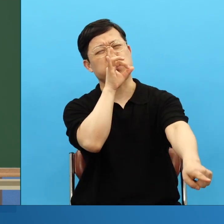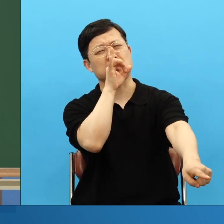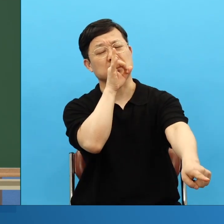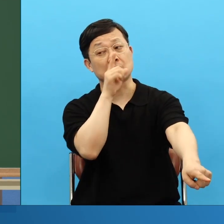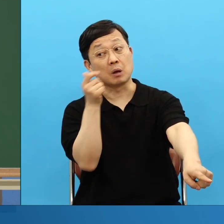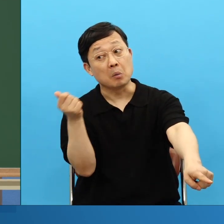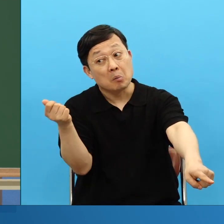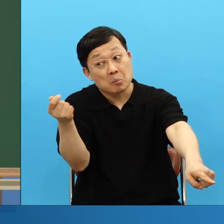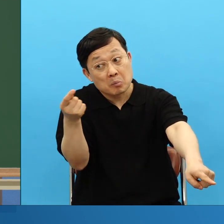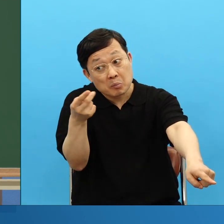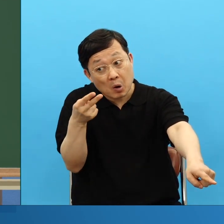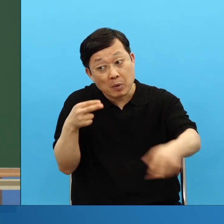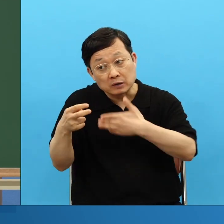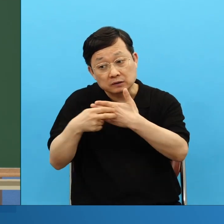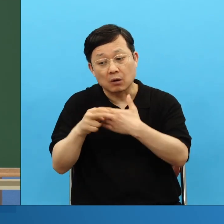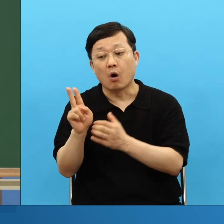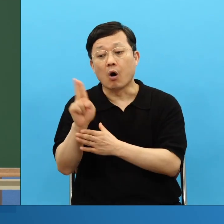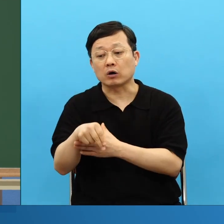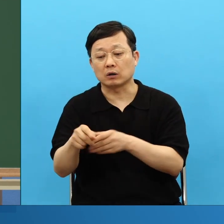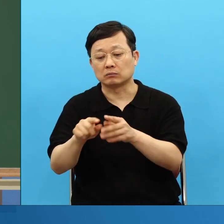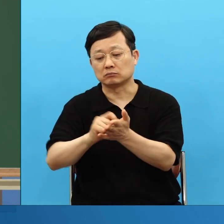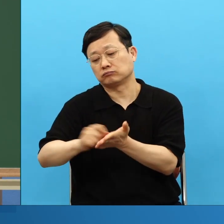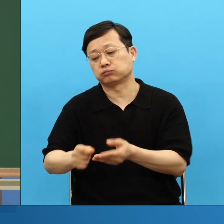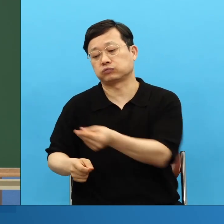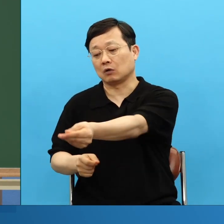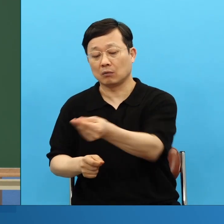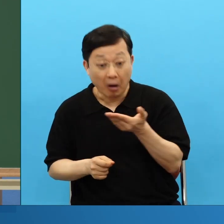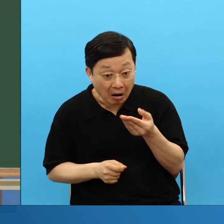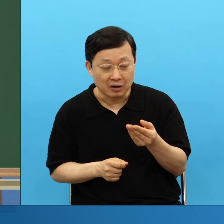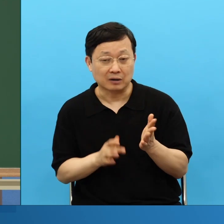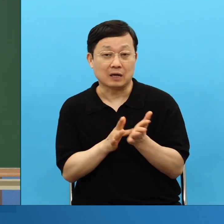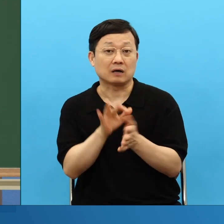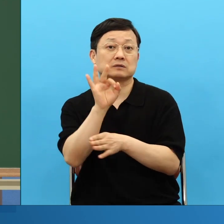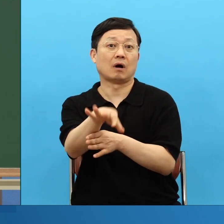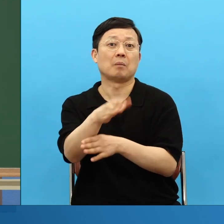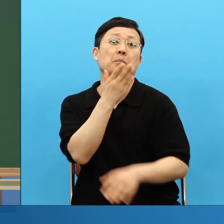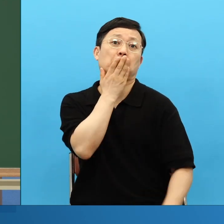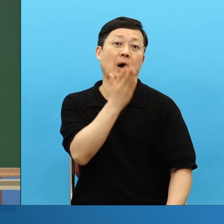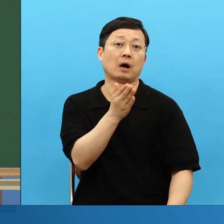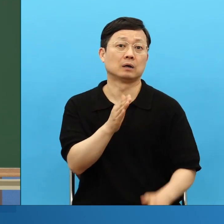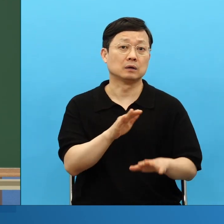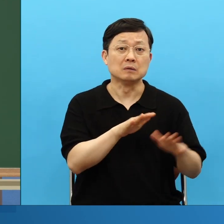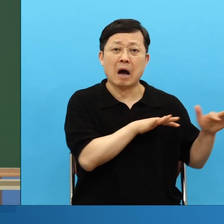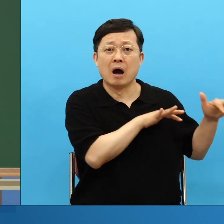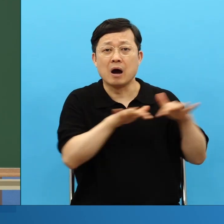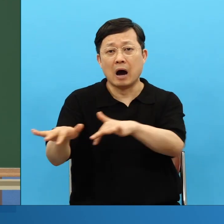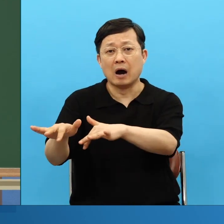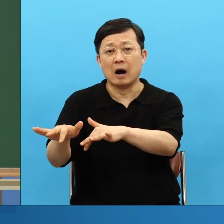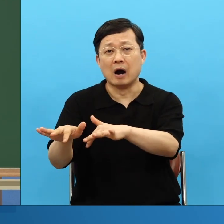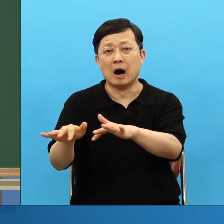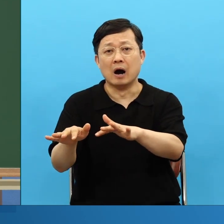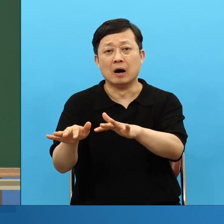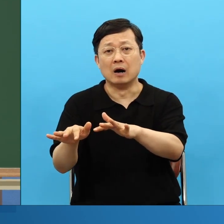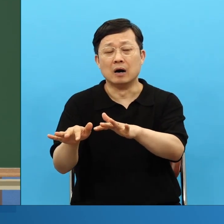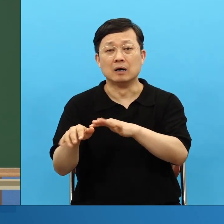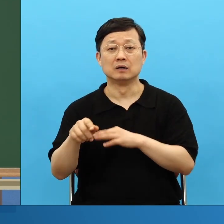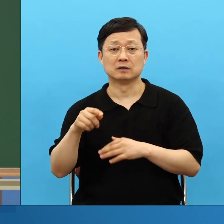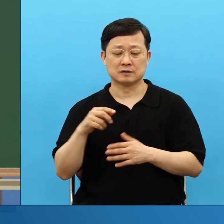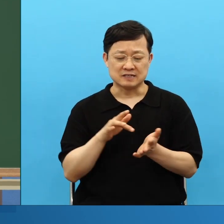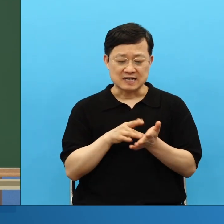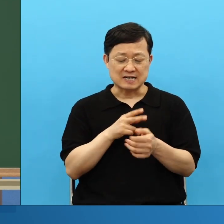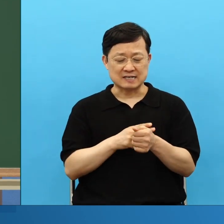한 지역에 한 군데 처방해주면 거리로 다 몰려가잖아요. 그 병원하고 막 수년간 싸운 거예요,